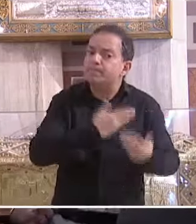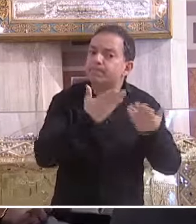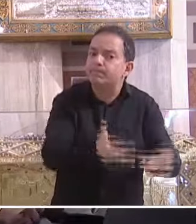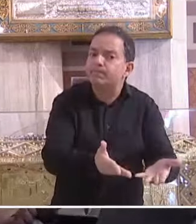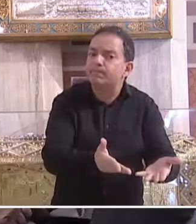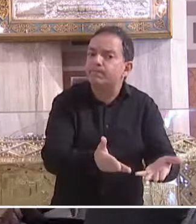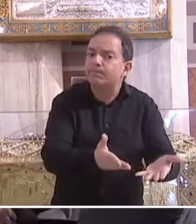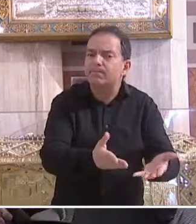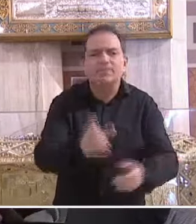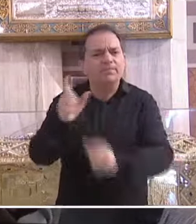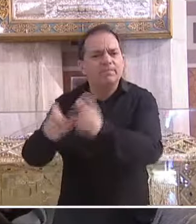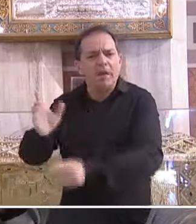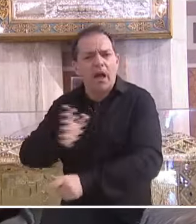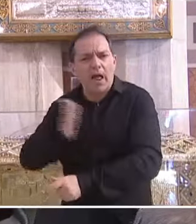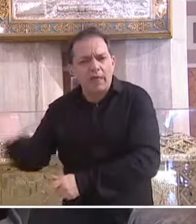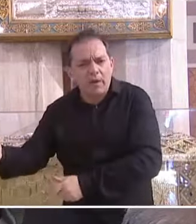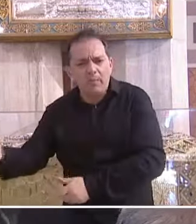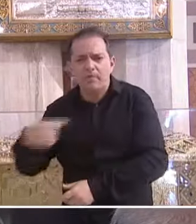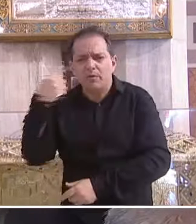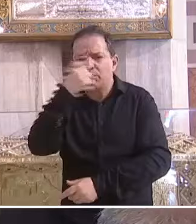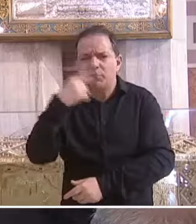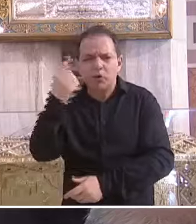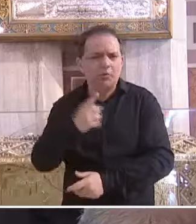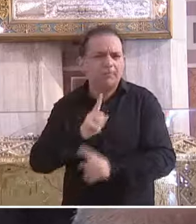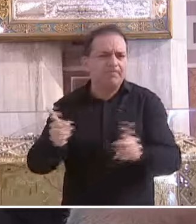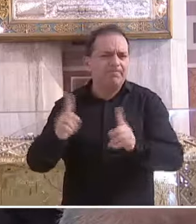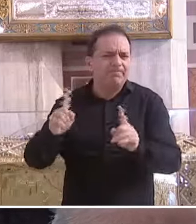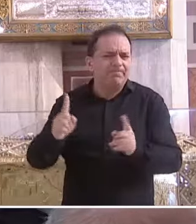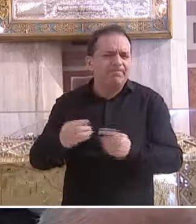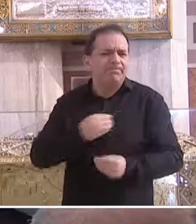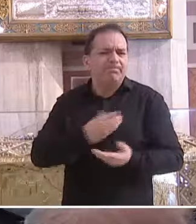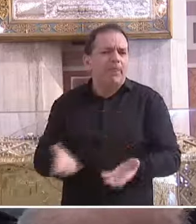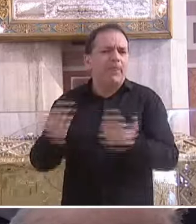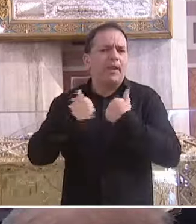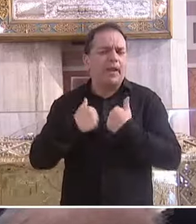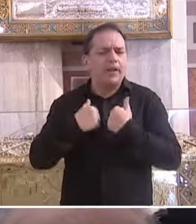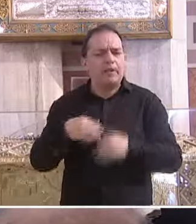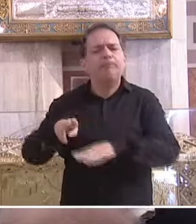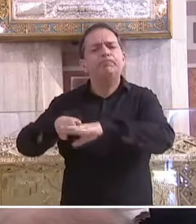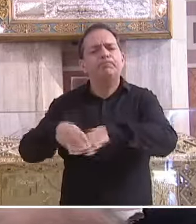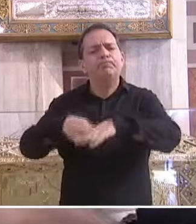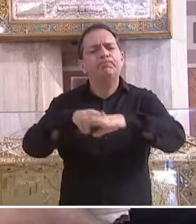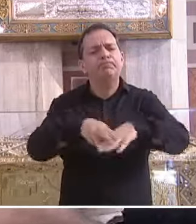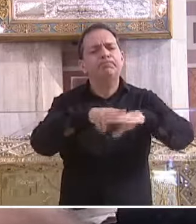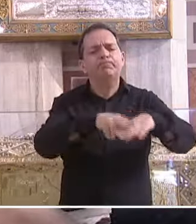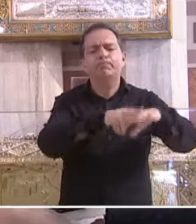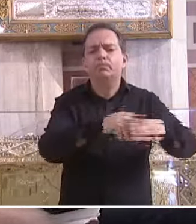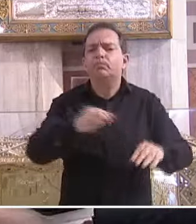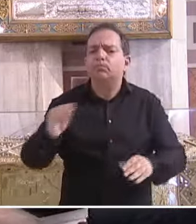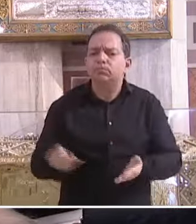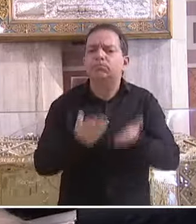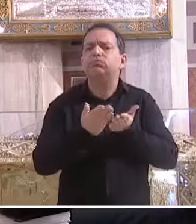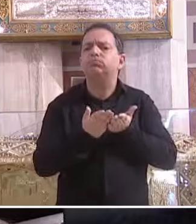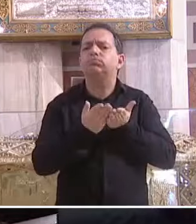από τους ανθρωπόμορφους διώκτες του. Μετέπειτα κάπου εκεί στον Βόσπορο το